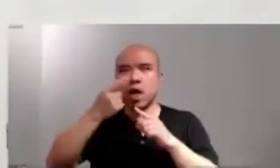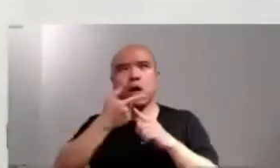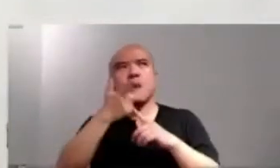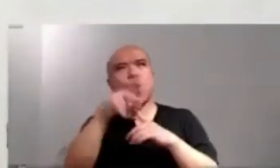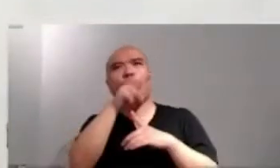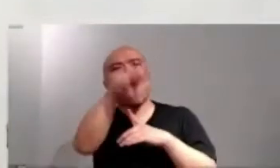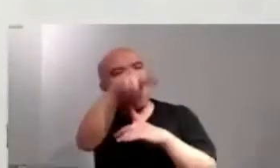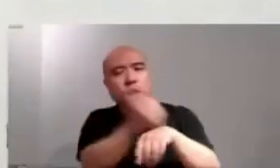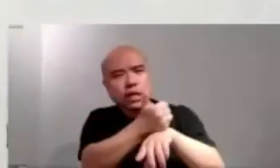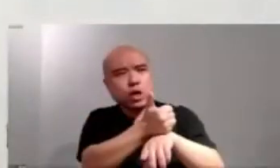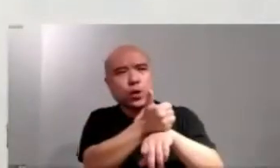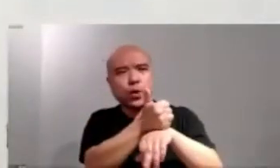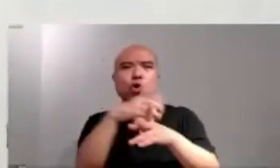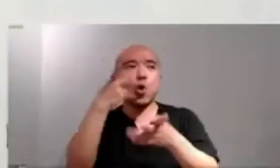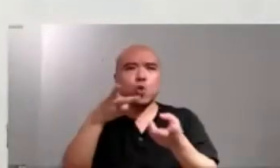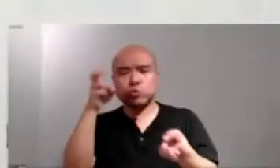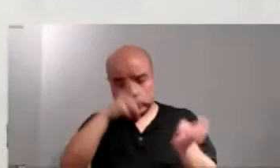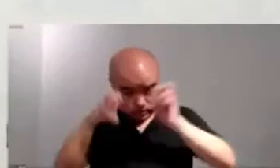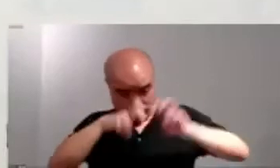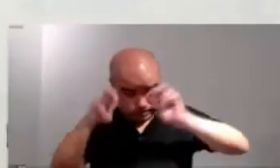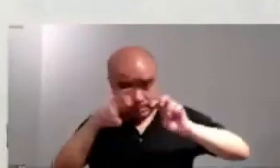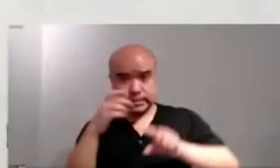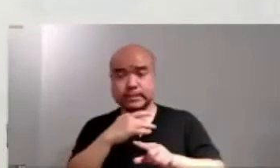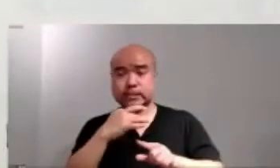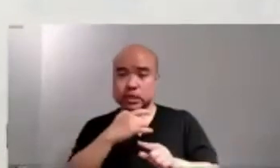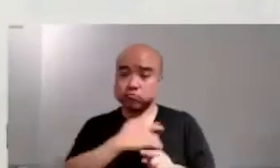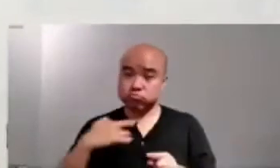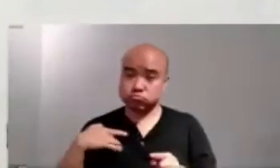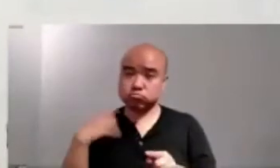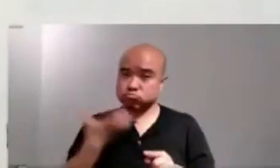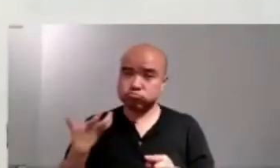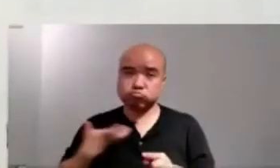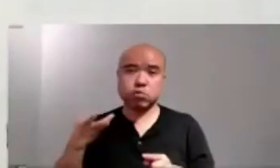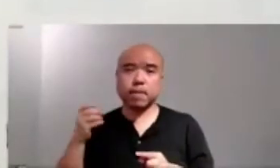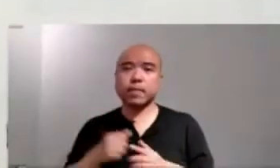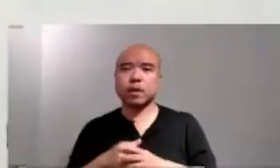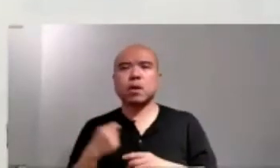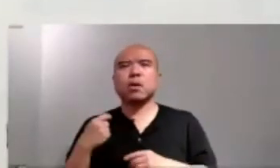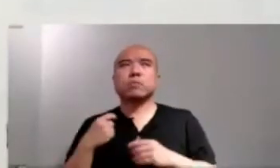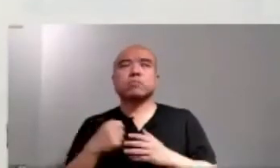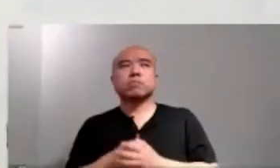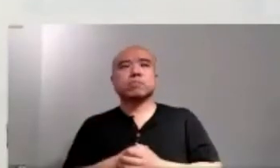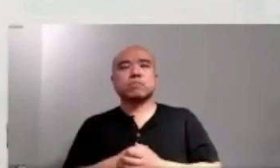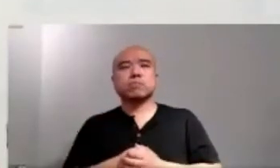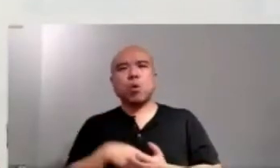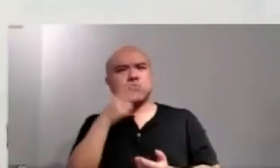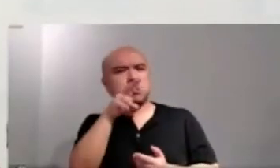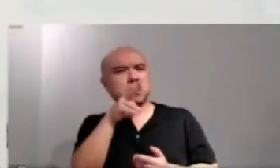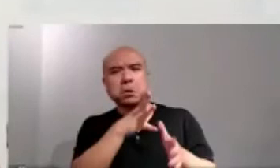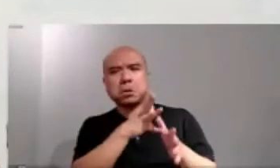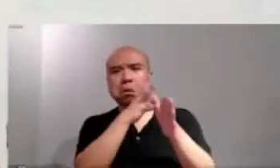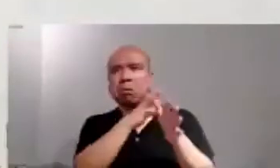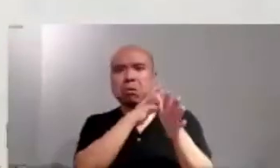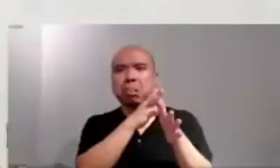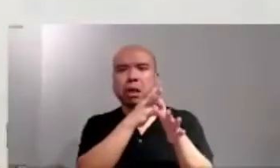啊。咁睇住旅遊業咧，真係～好慘啊！因為你睇下，大家都知道一個國泰裁